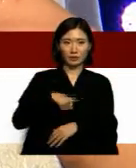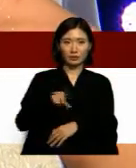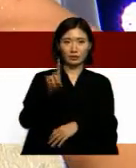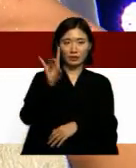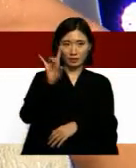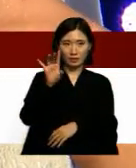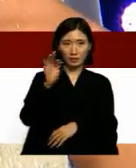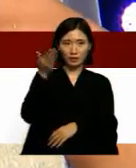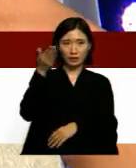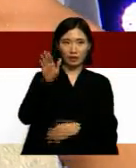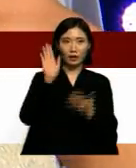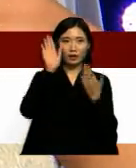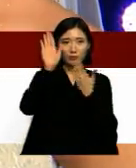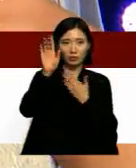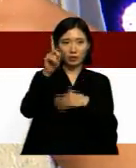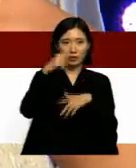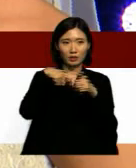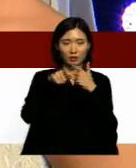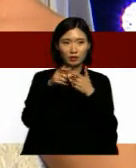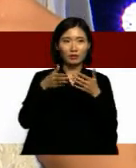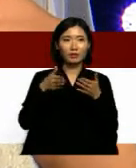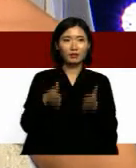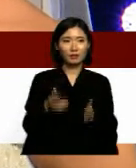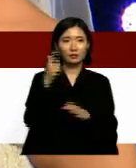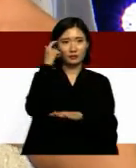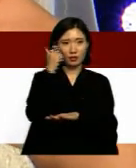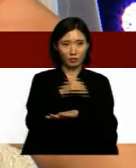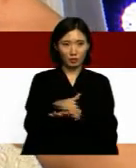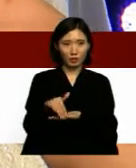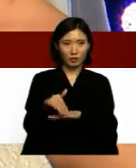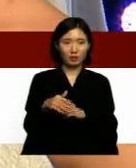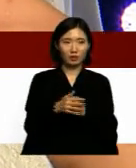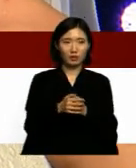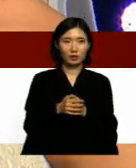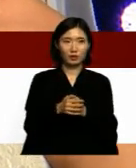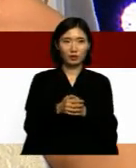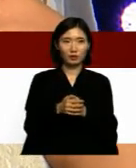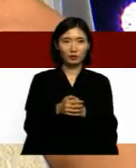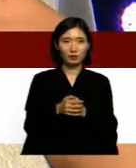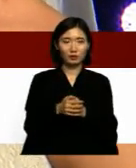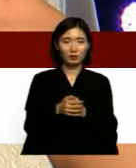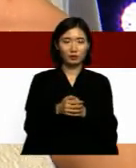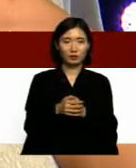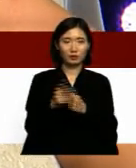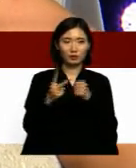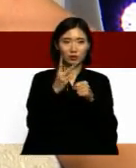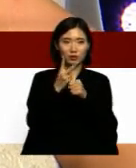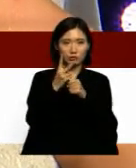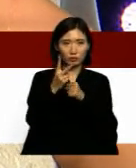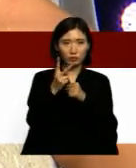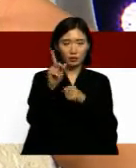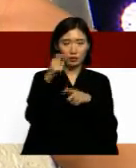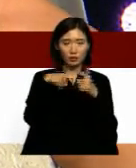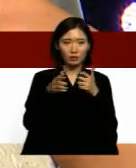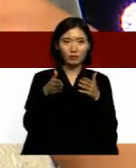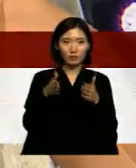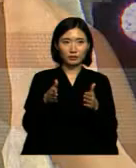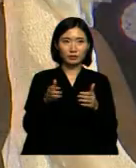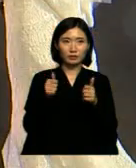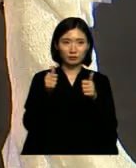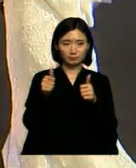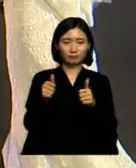있는데 앞으로 하나 더 낳을 계획이거든요. 네, 그 2년 뒤에 하나 더 낳고 열심히 잘